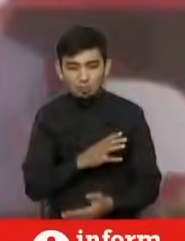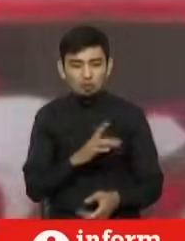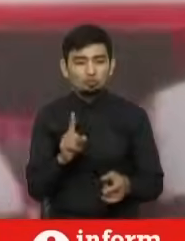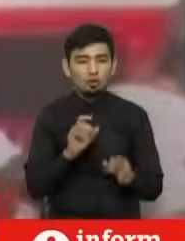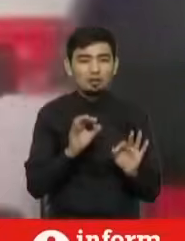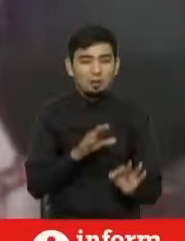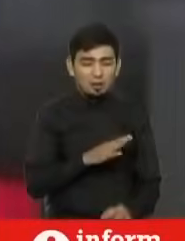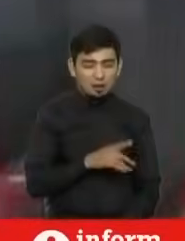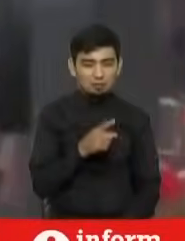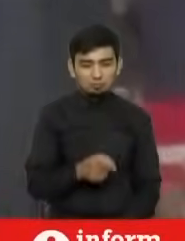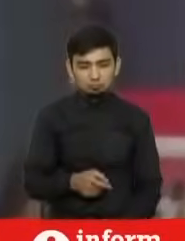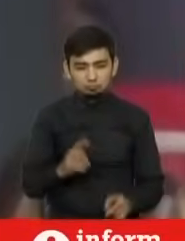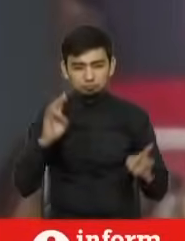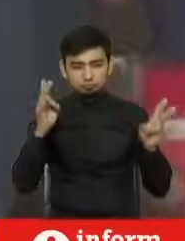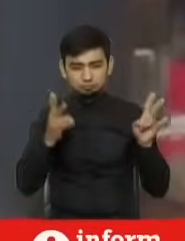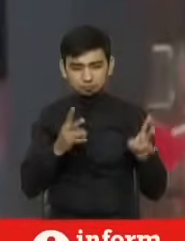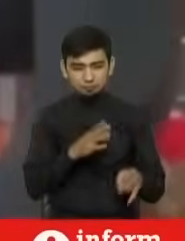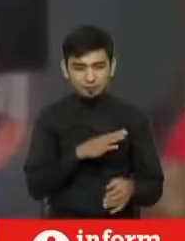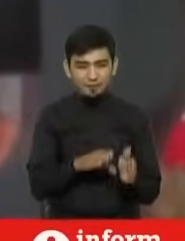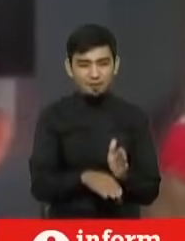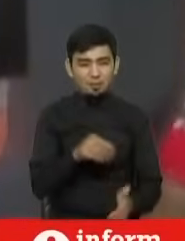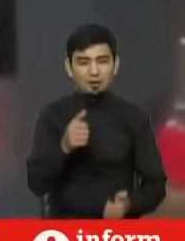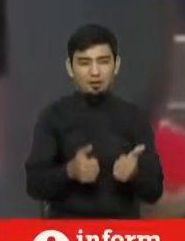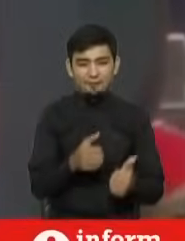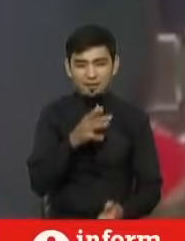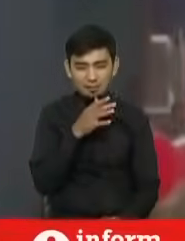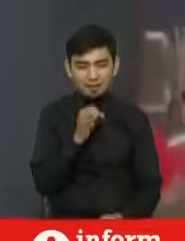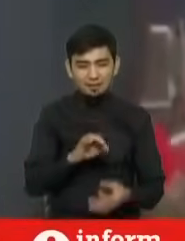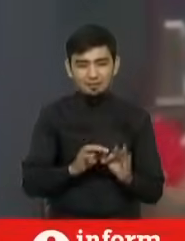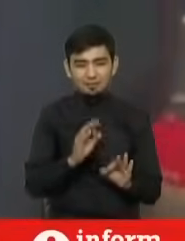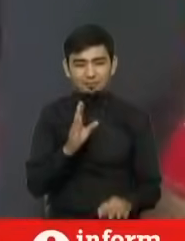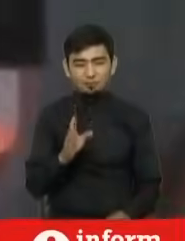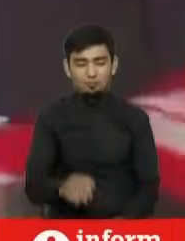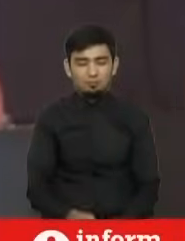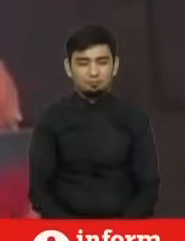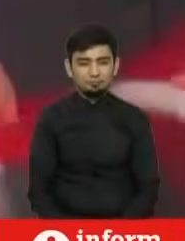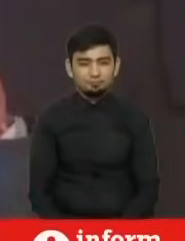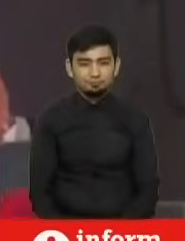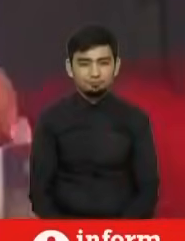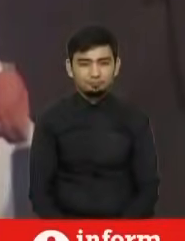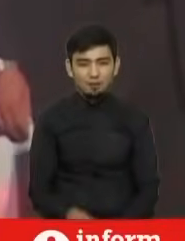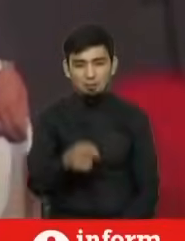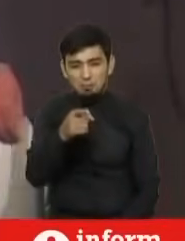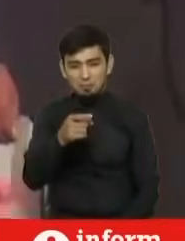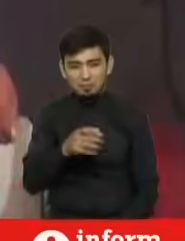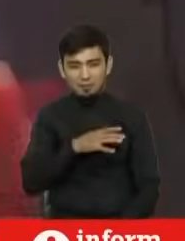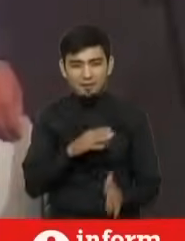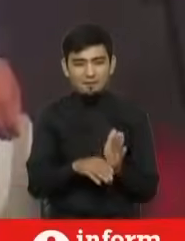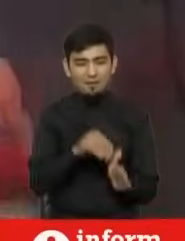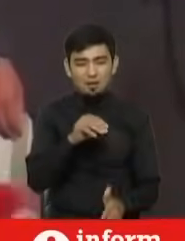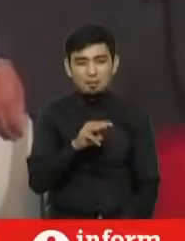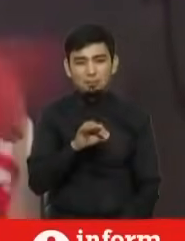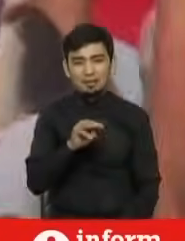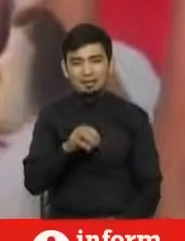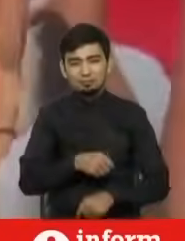как громкое покушение отразится на предвыборной гонке расскажут мои коллеги выстрелы на предвыборном митинге